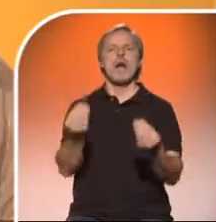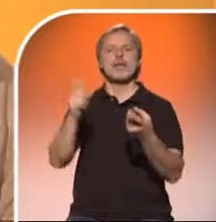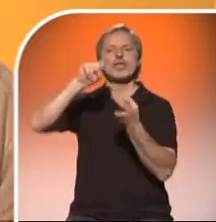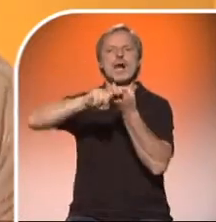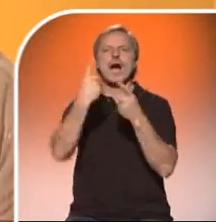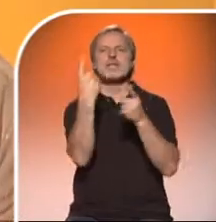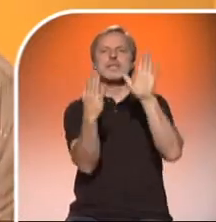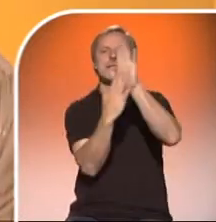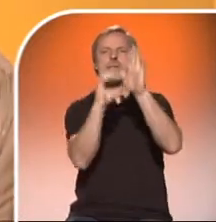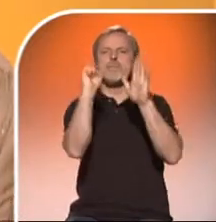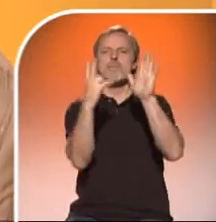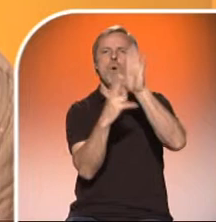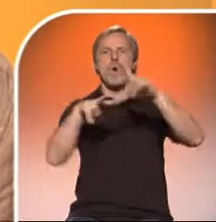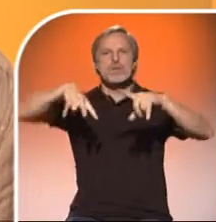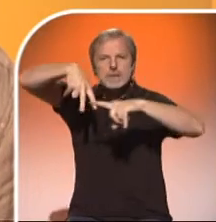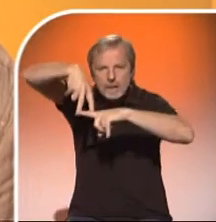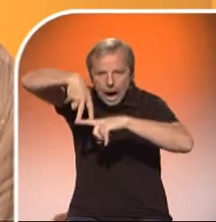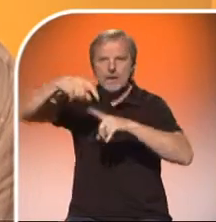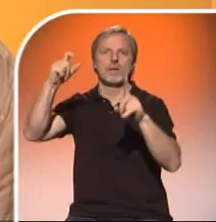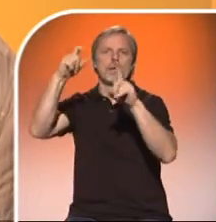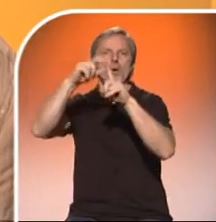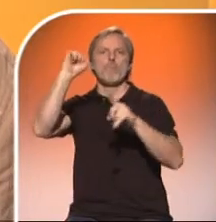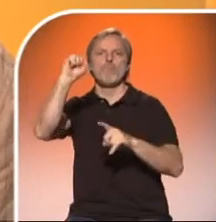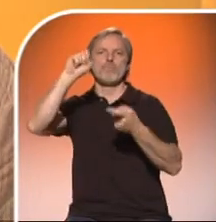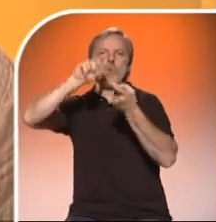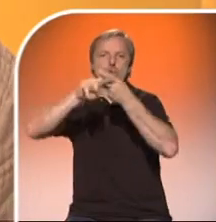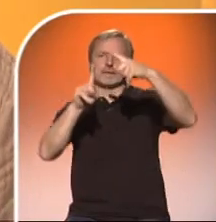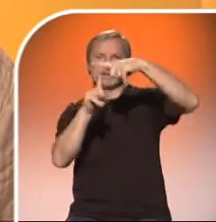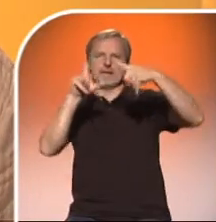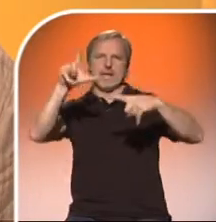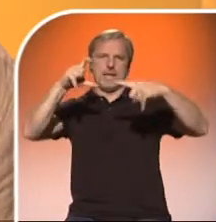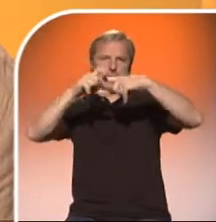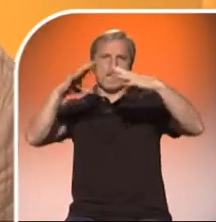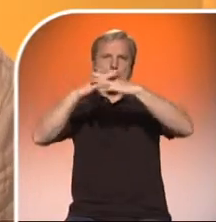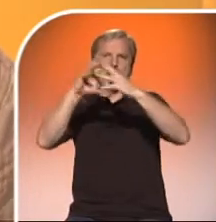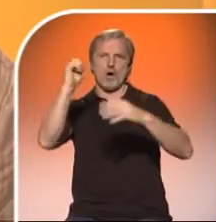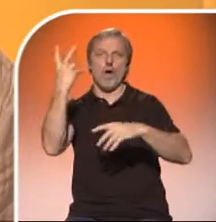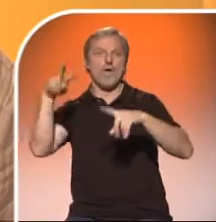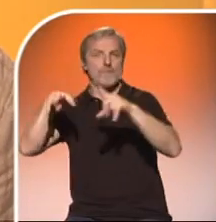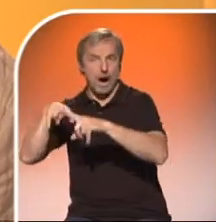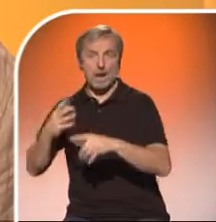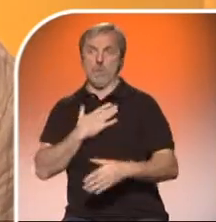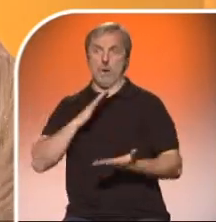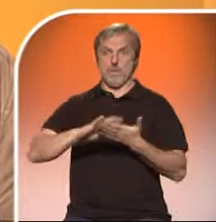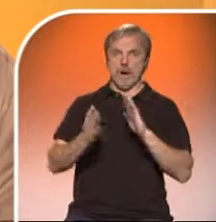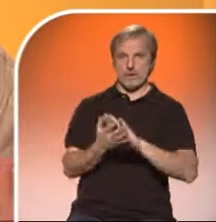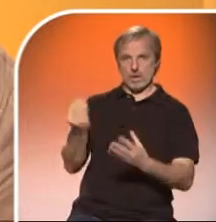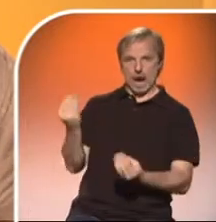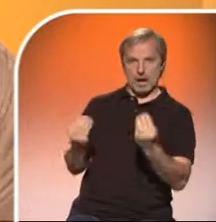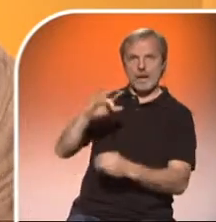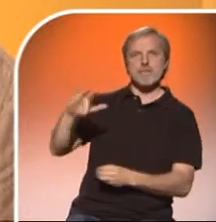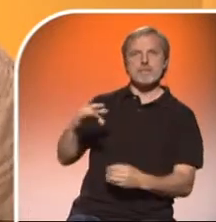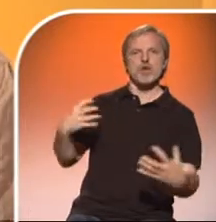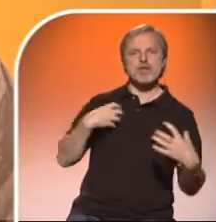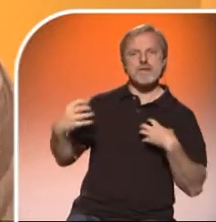herečkou. Já jsem se s ní potkal ve Vinohradském divadle, právě kde tam hostovala moje žena taky v jedné hře. Takže jsem měl možnost